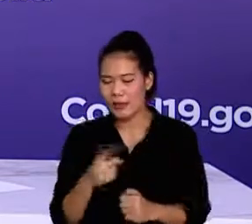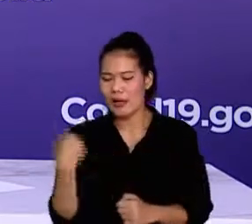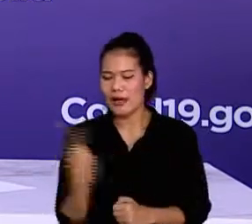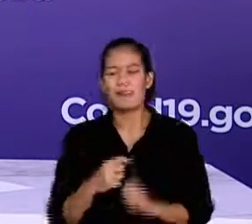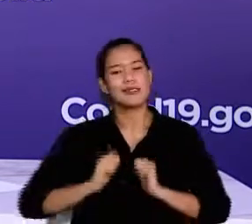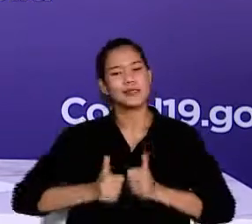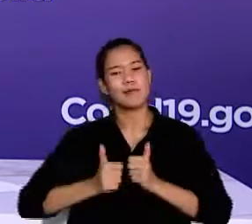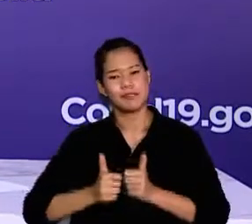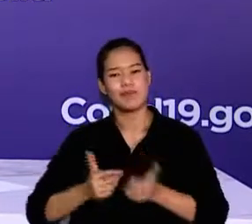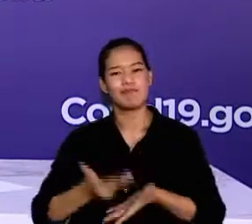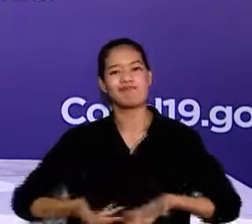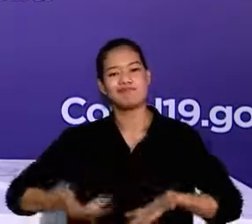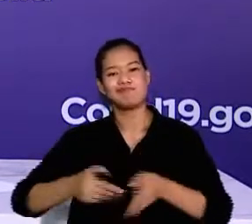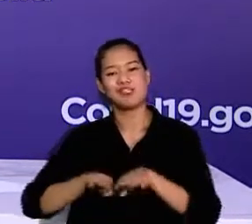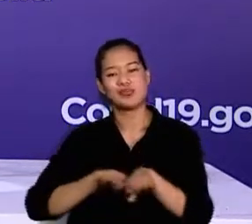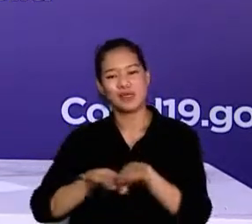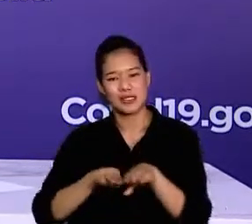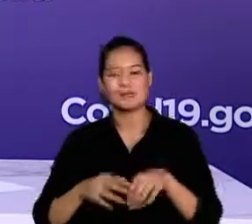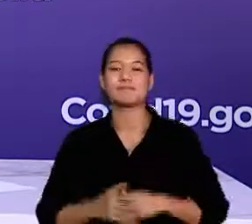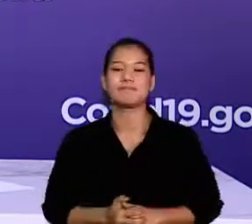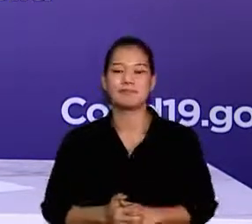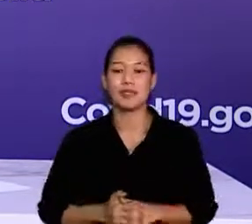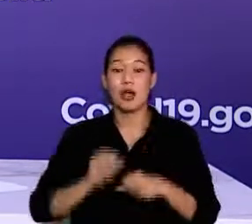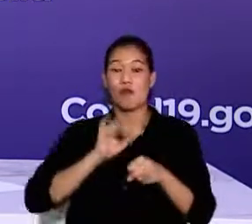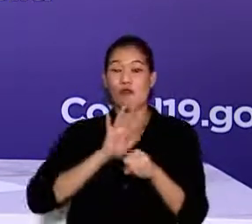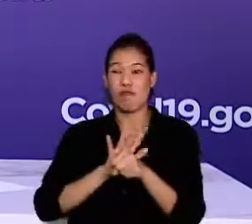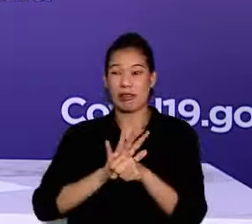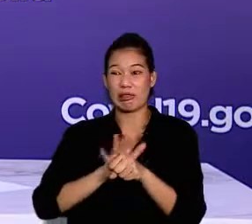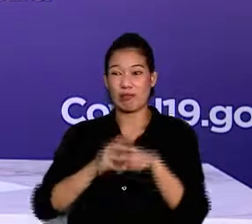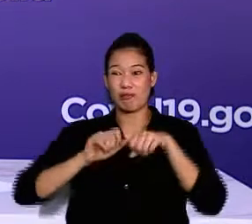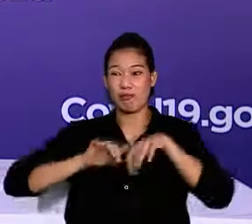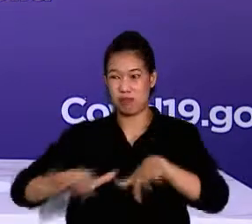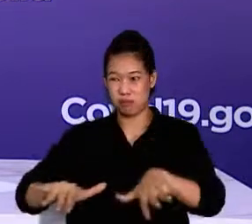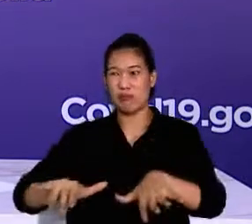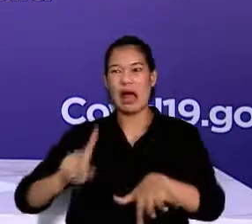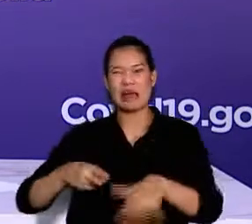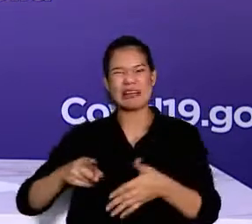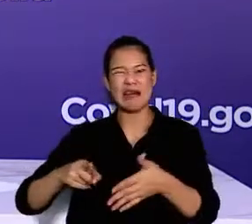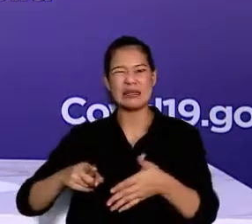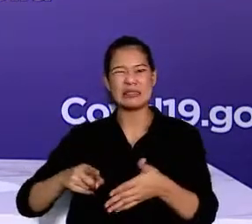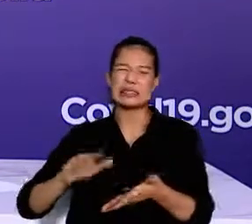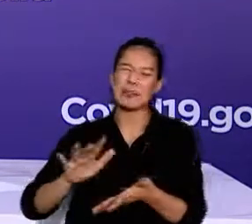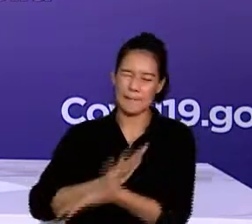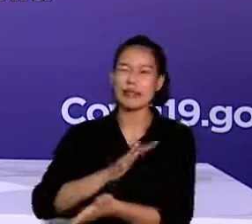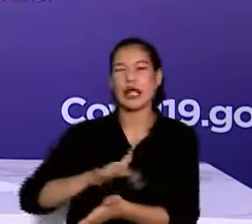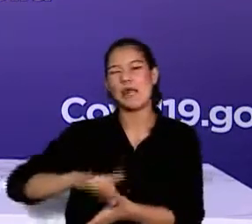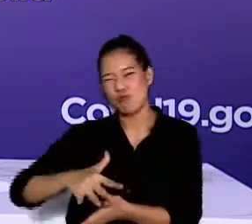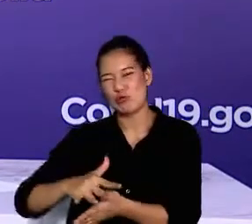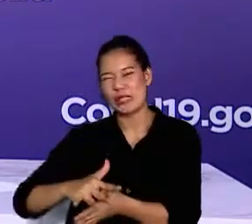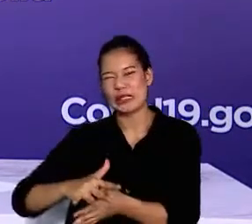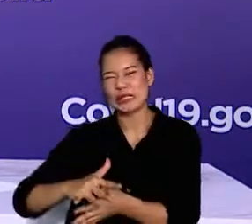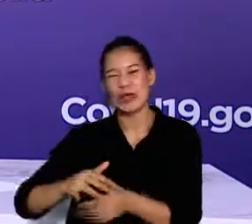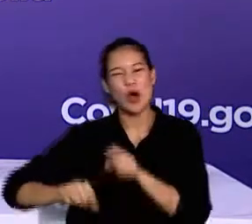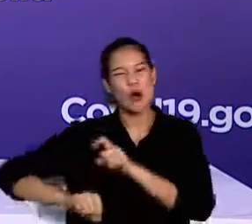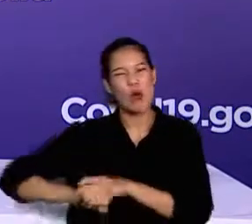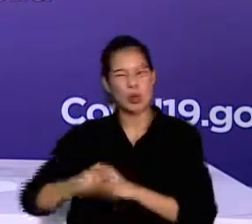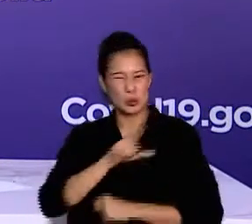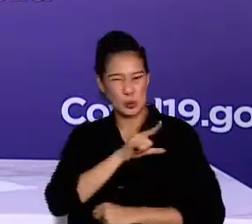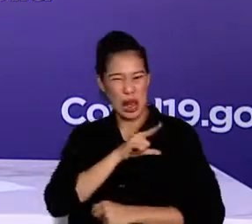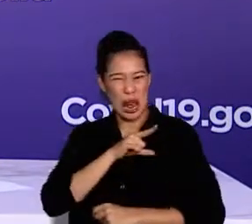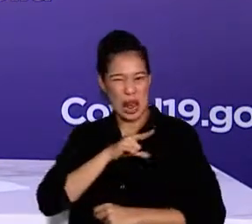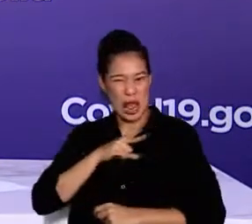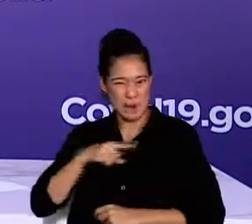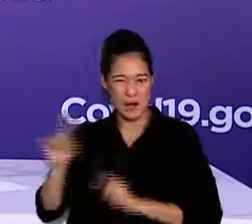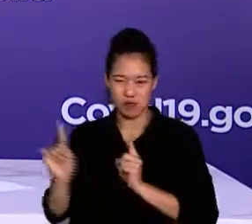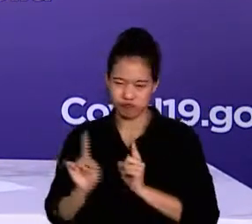bersiap beradaptasi dengan situasi covert 19 ini berpeluang akan hidup bersamaan dengan kita dalam waktu yang